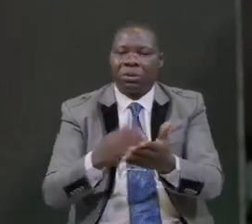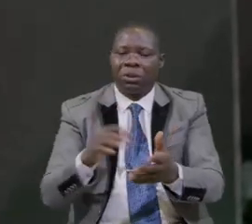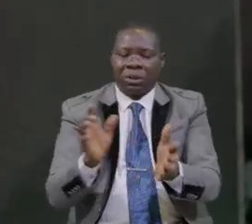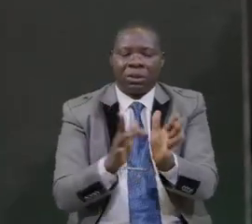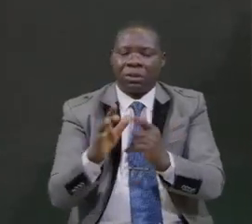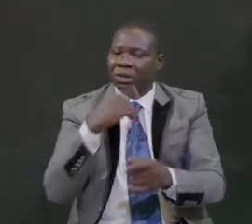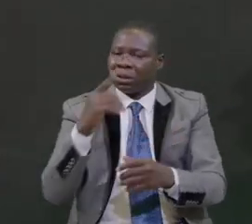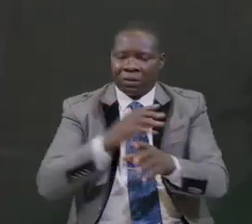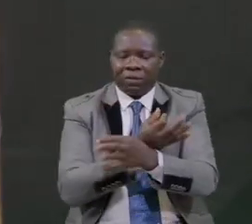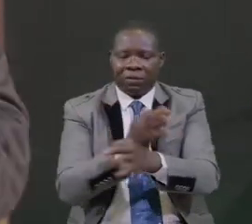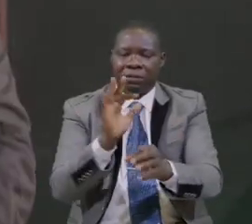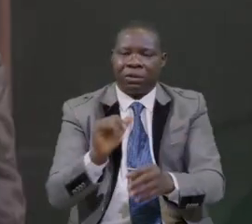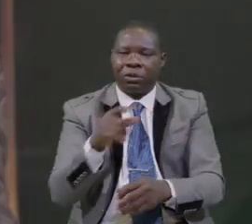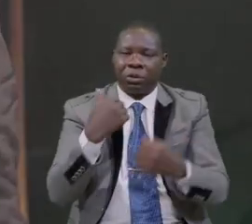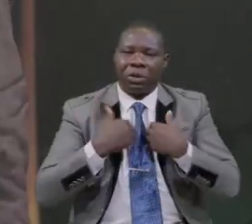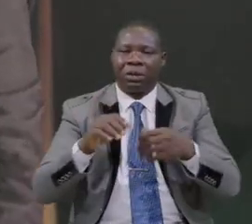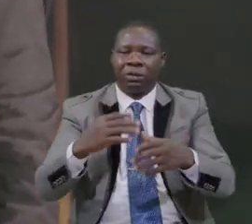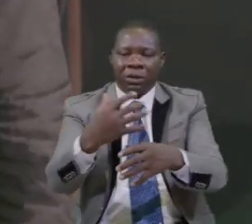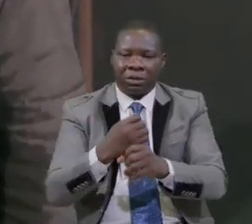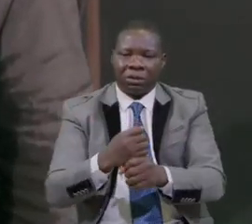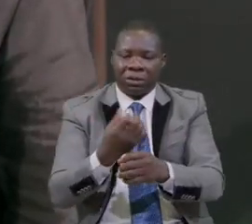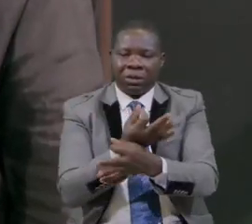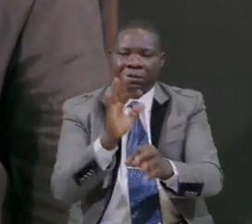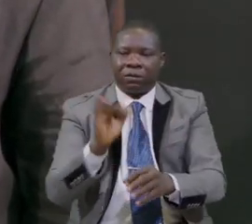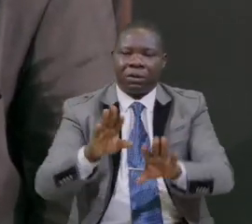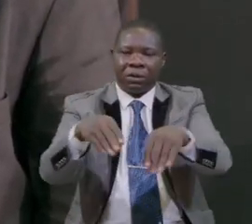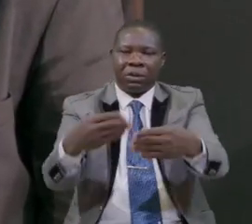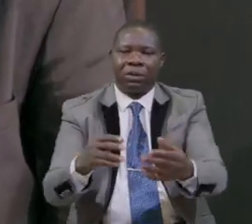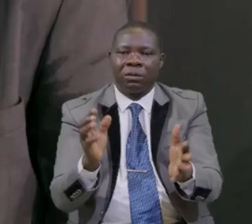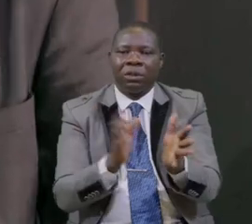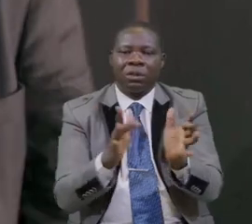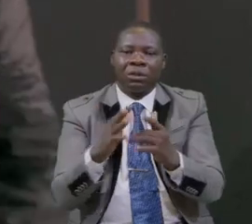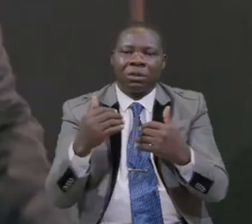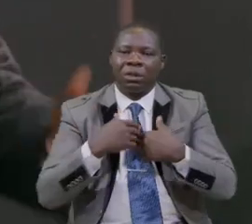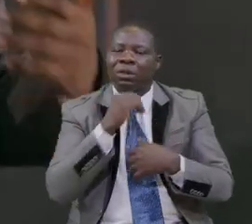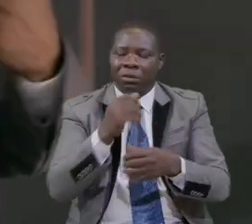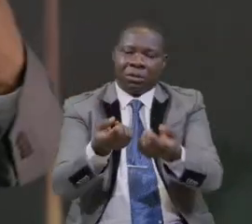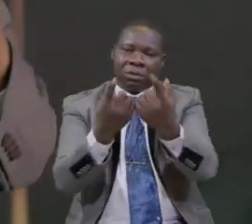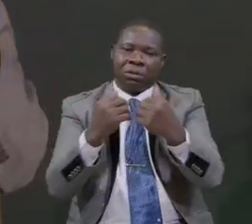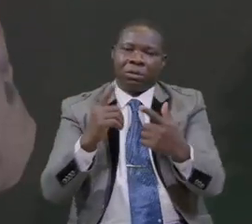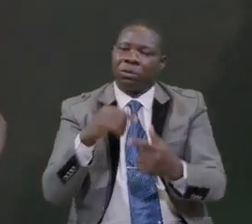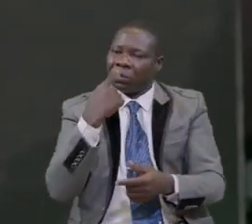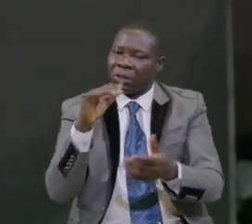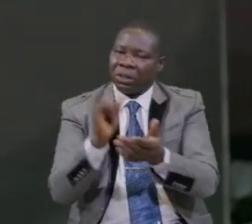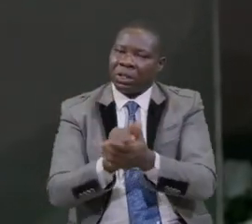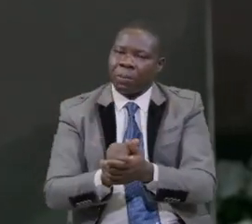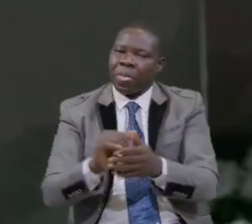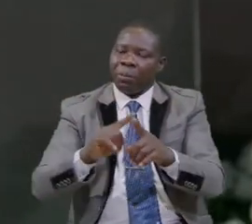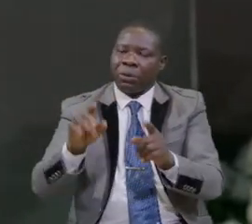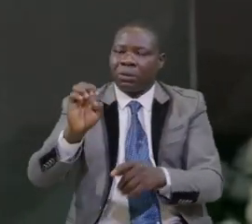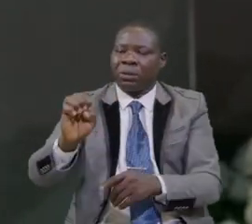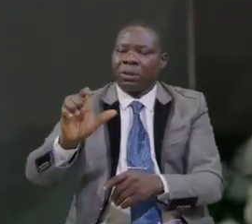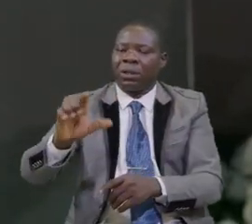gratuitement et donné gratuitement. Jésus n'était pas venu pour dire. Mais